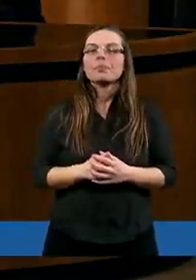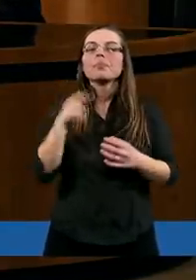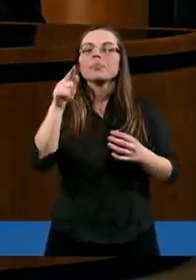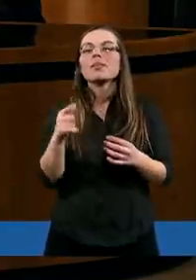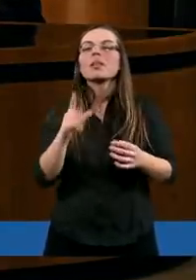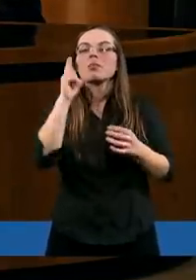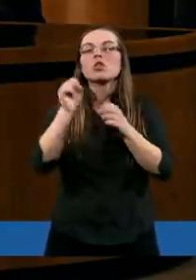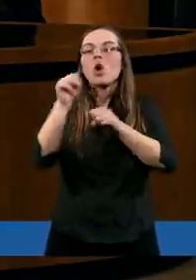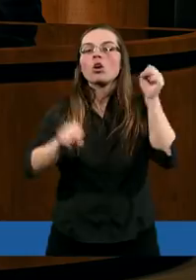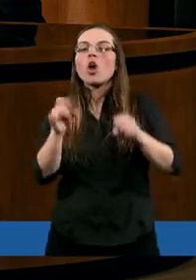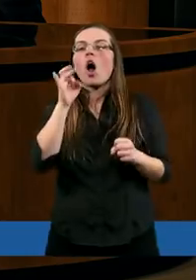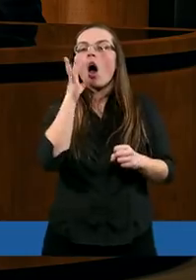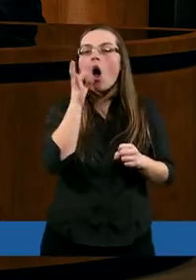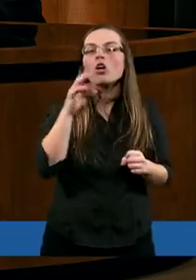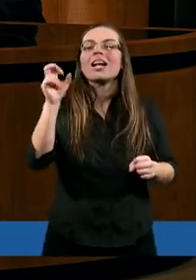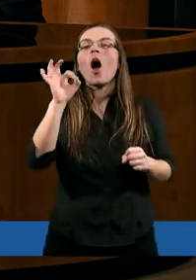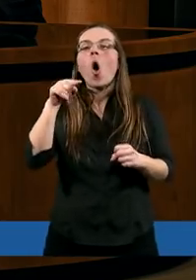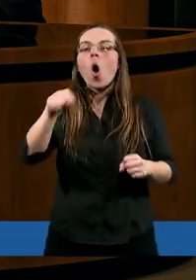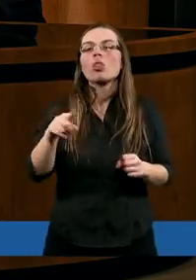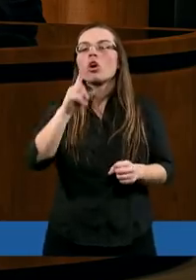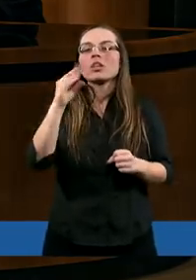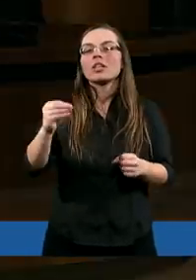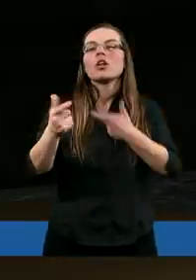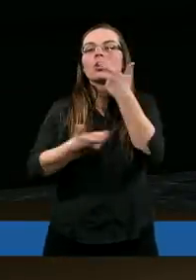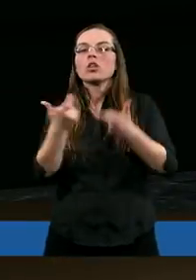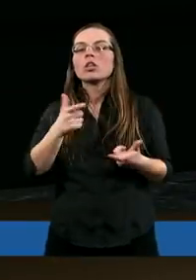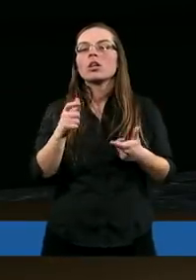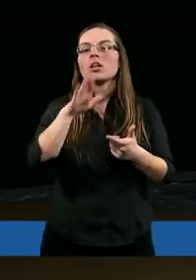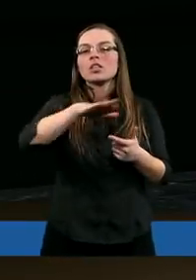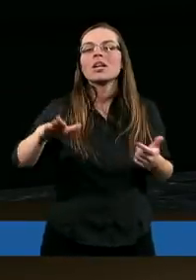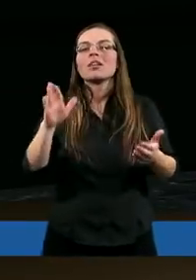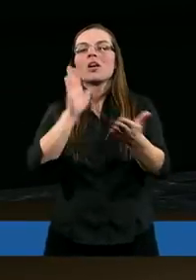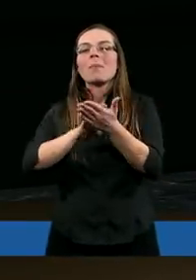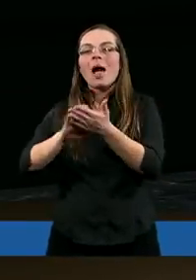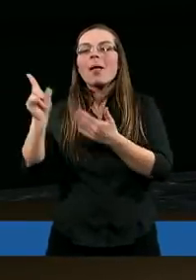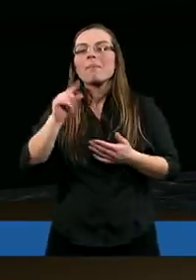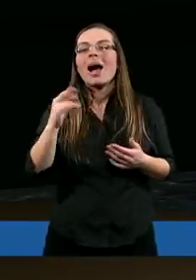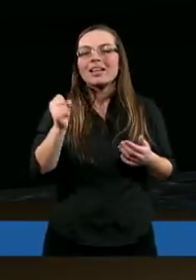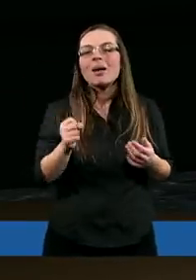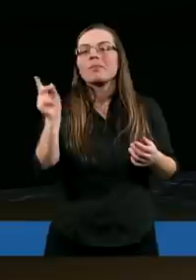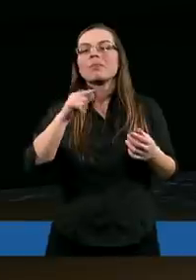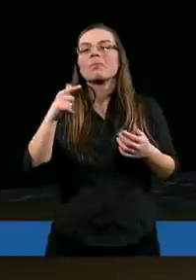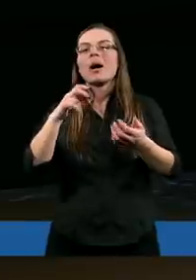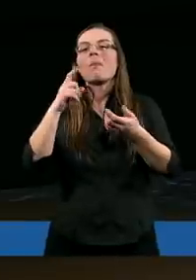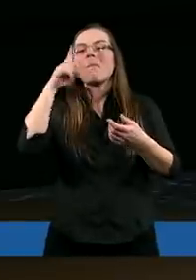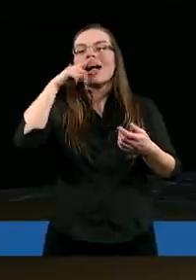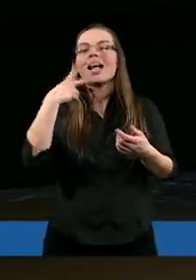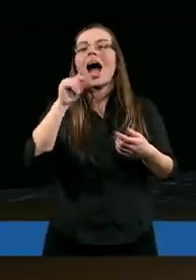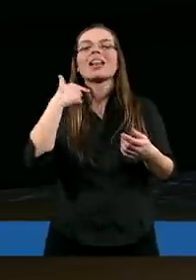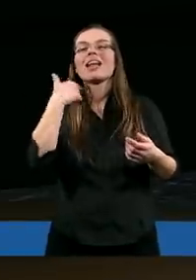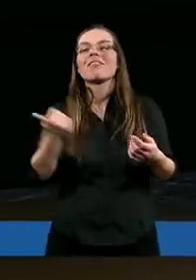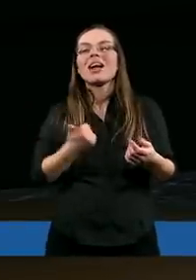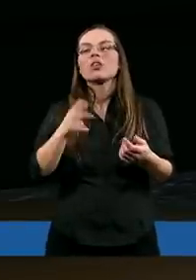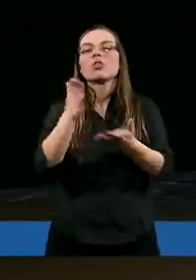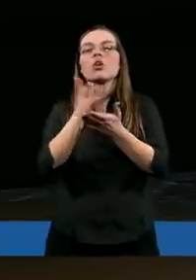Trafiłam do sądu oskarżona o to, że robię dzieciom kanapki z pastami. Nie z wędliną, tylko z pastami. To w ogóle